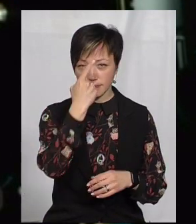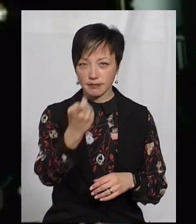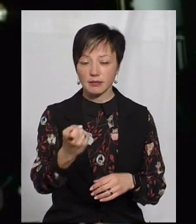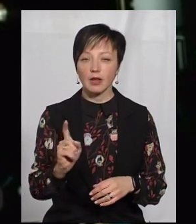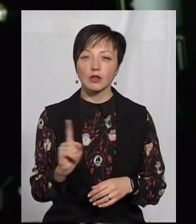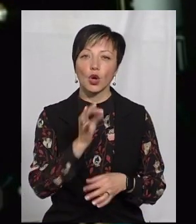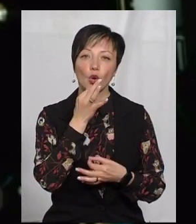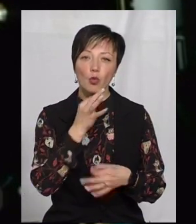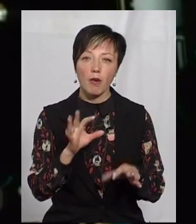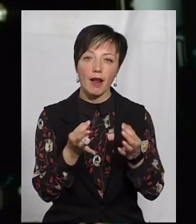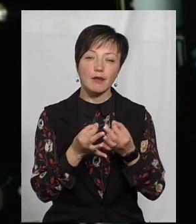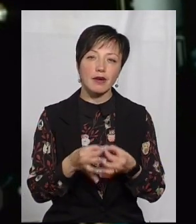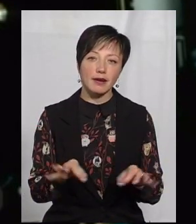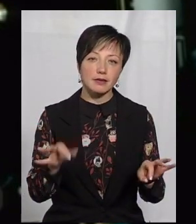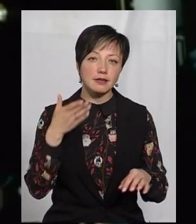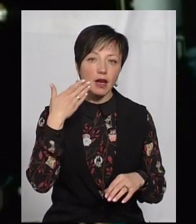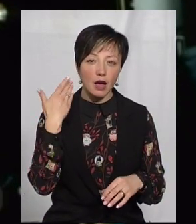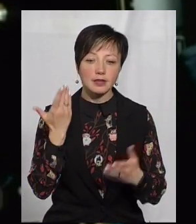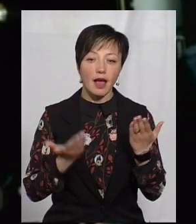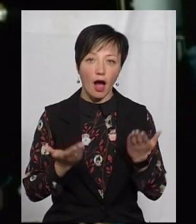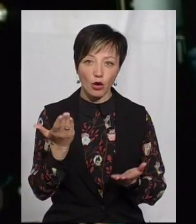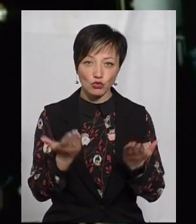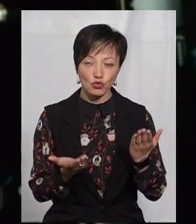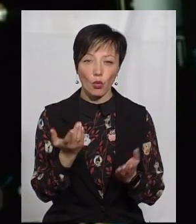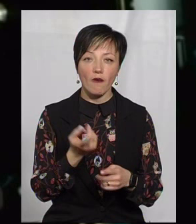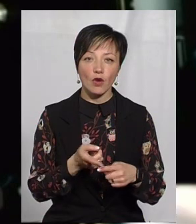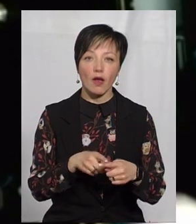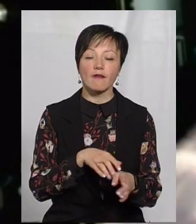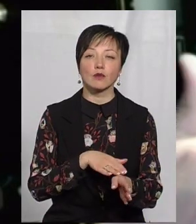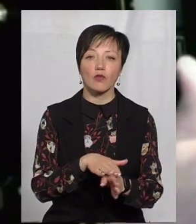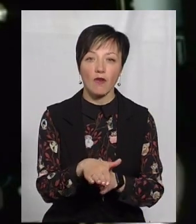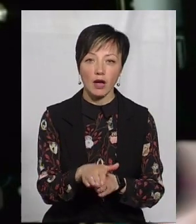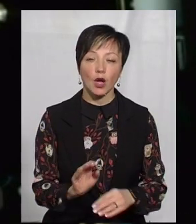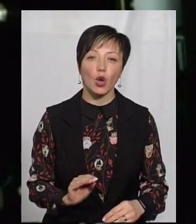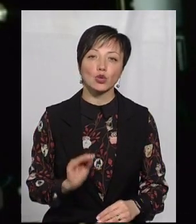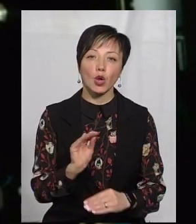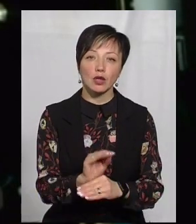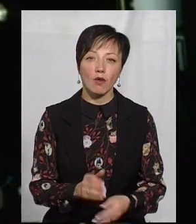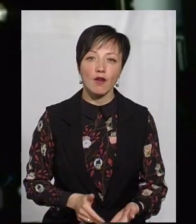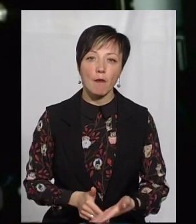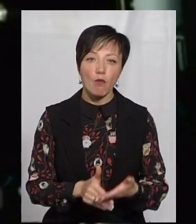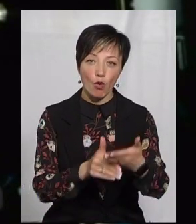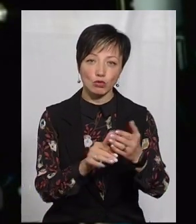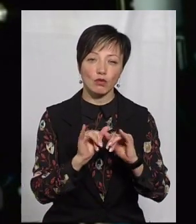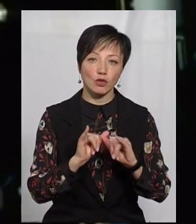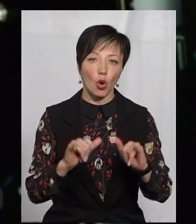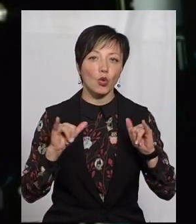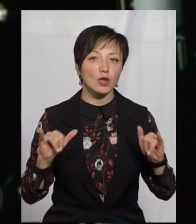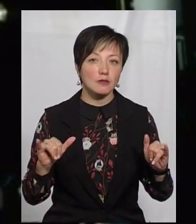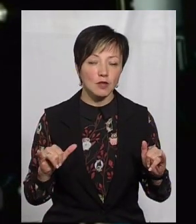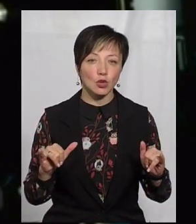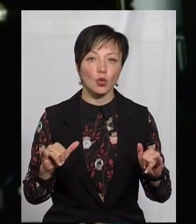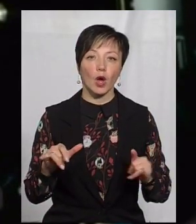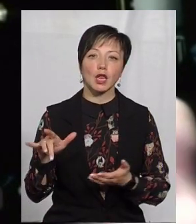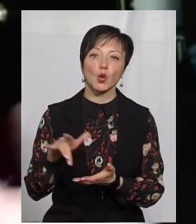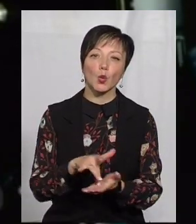наголосити, що люба лібералізація, якщо вона відбувається, це додатковий поштовх до розвитку